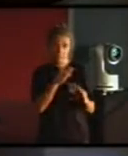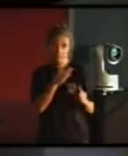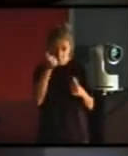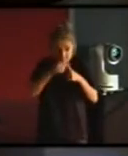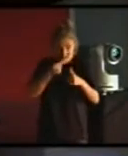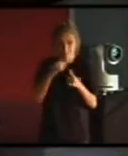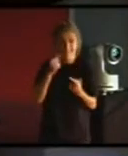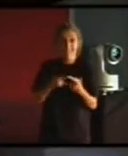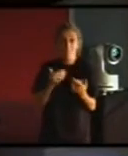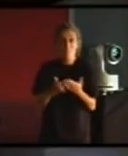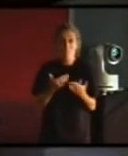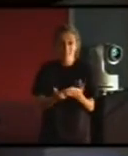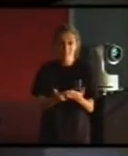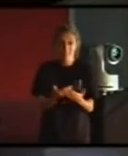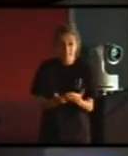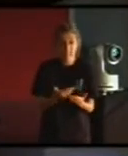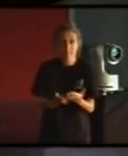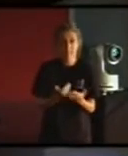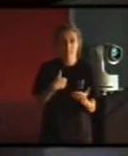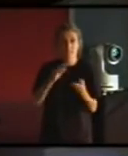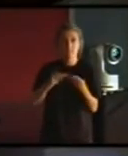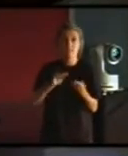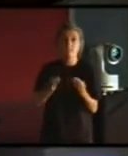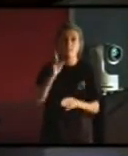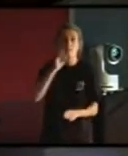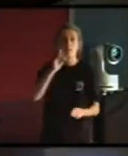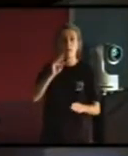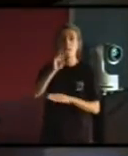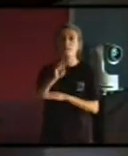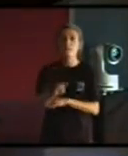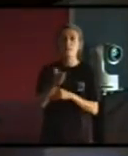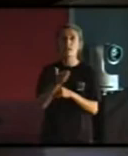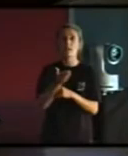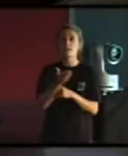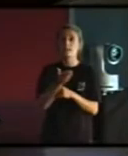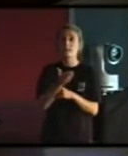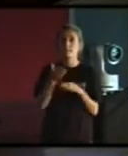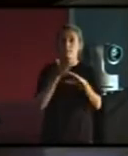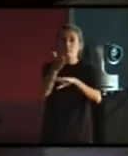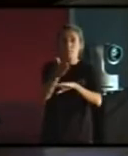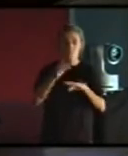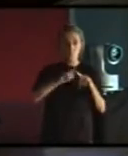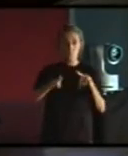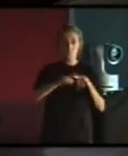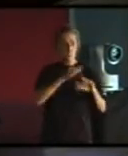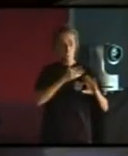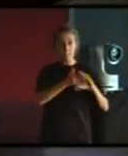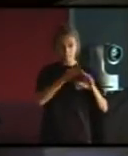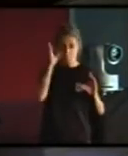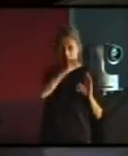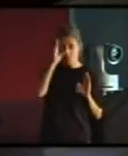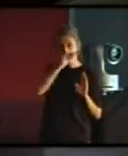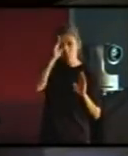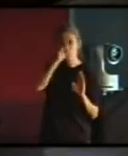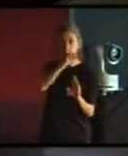question qui a parcouru toute votre carrière, mais l'oubli fait partie aussi de la construction nécessaire de l'avenir. Donc j'essaie une transition